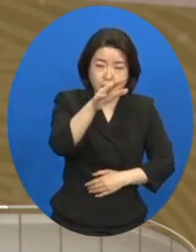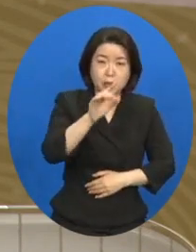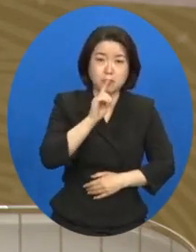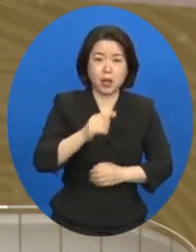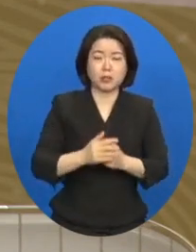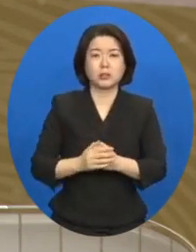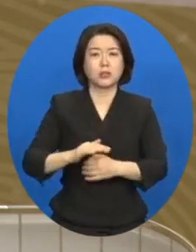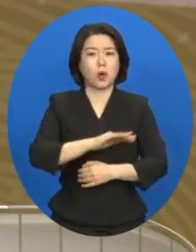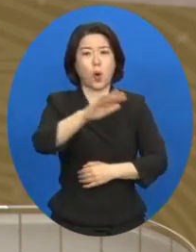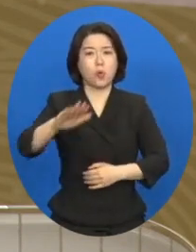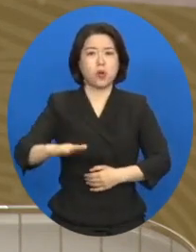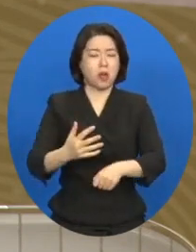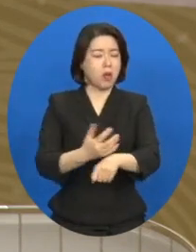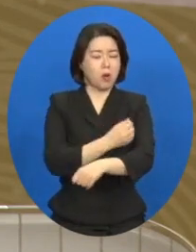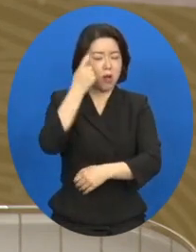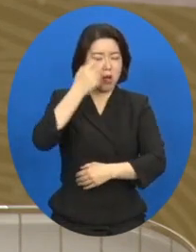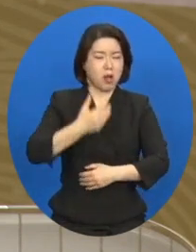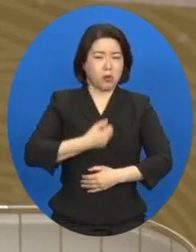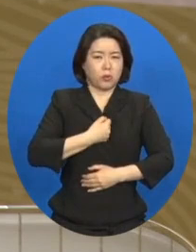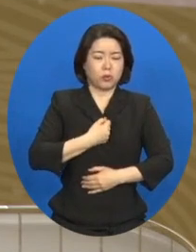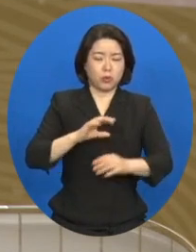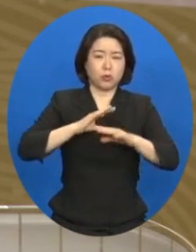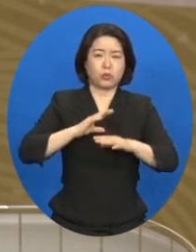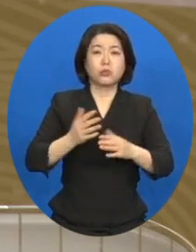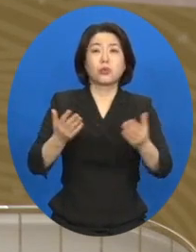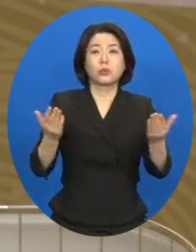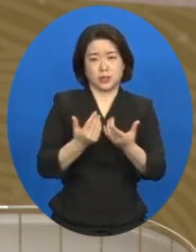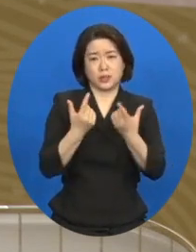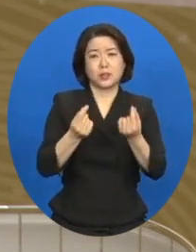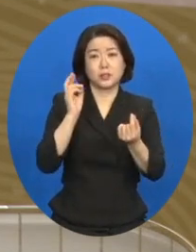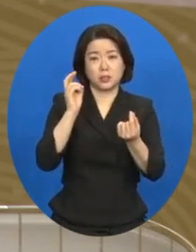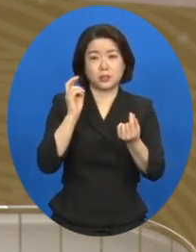우리에게는 굉장한 충격이고 두려운 일이기도 합니다.